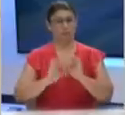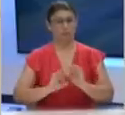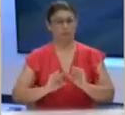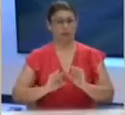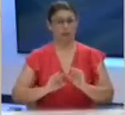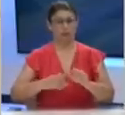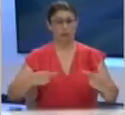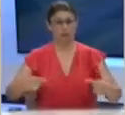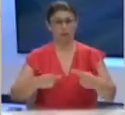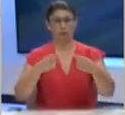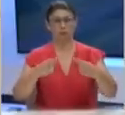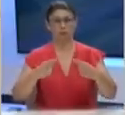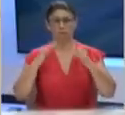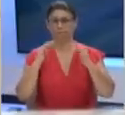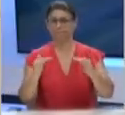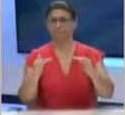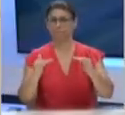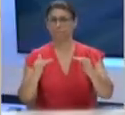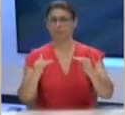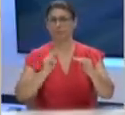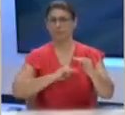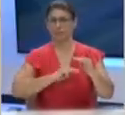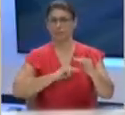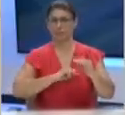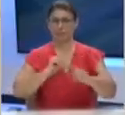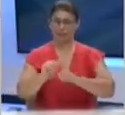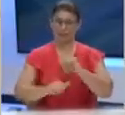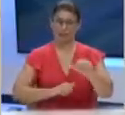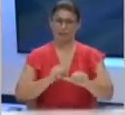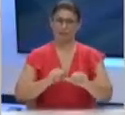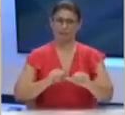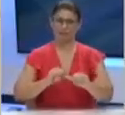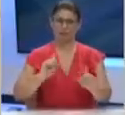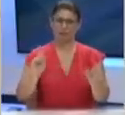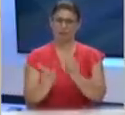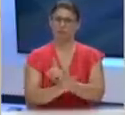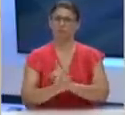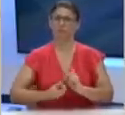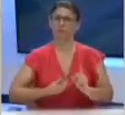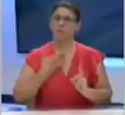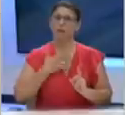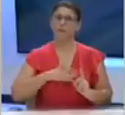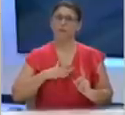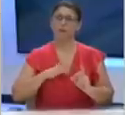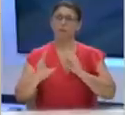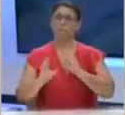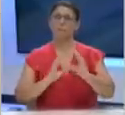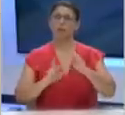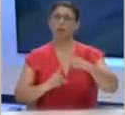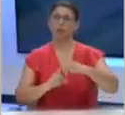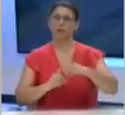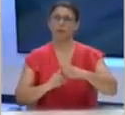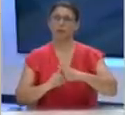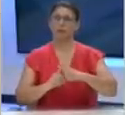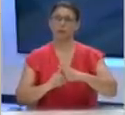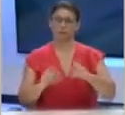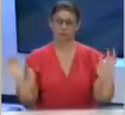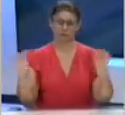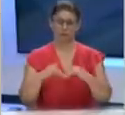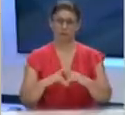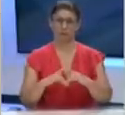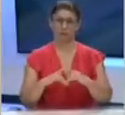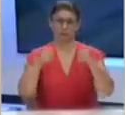κατεστημένα συμφέροντα και να αλλάξει κακώς κείμενα. Αντίθετα, προτιμήσατε να κάνετε επικοινωνιακού τύπου σύσκεψη, να